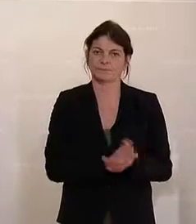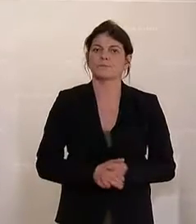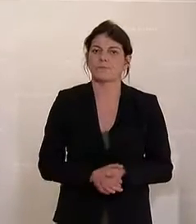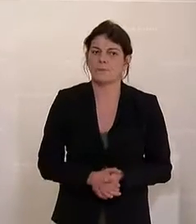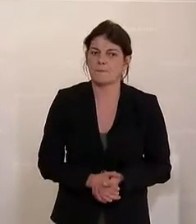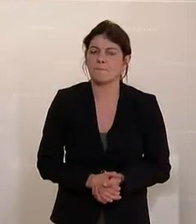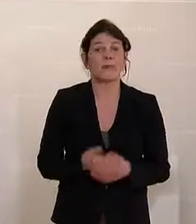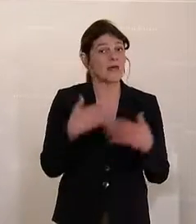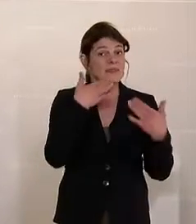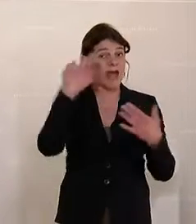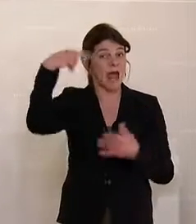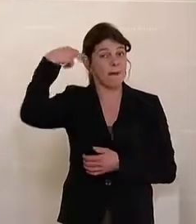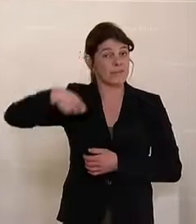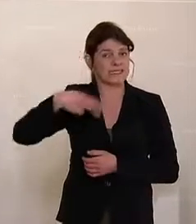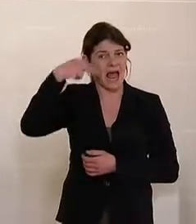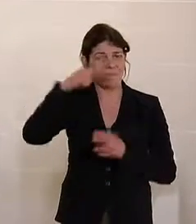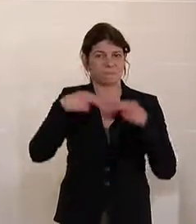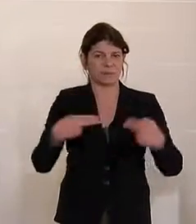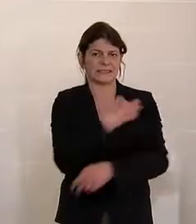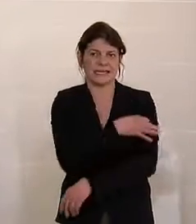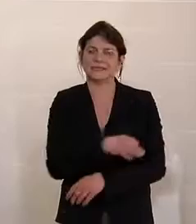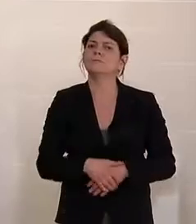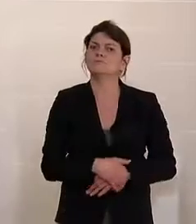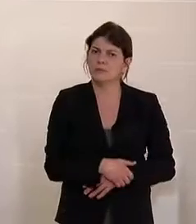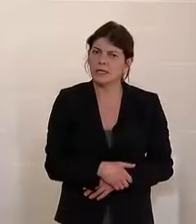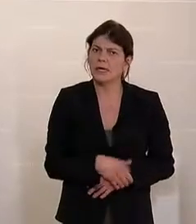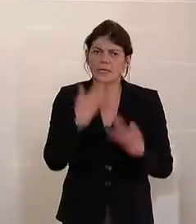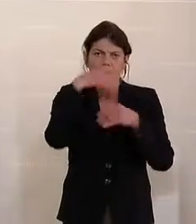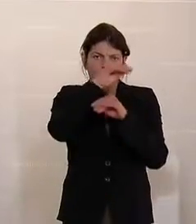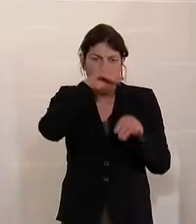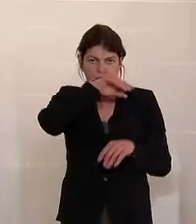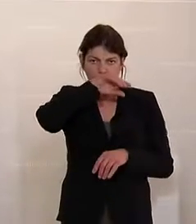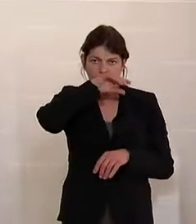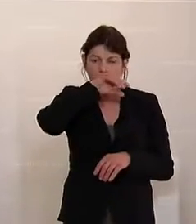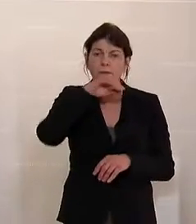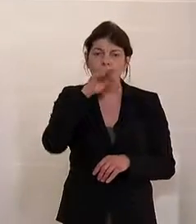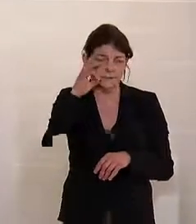Pensionierungswelle im öffentlichen Dienst in den kommenden Jahren auch in Zukunft viel Wert auf eine gute Ausbildung gelegt werden müsse.